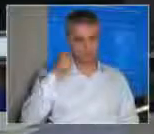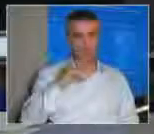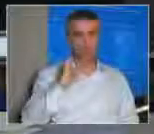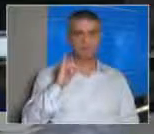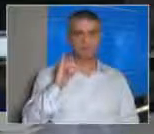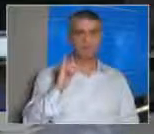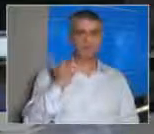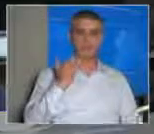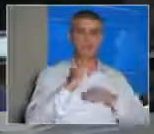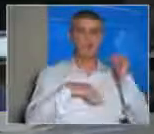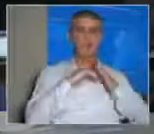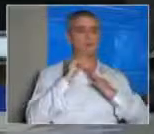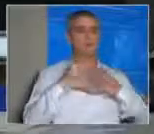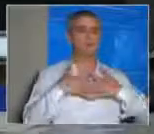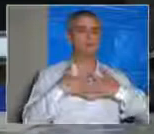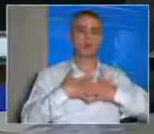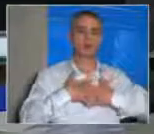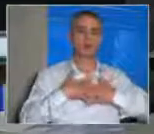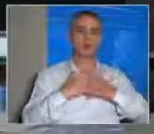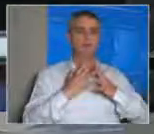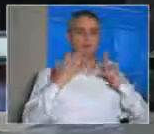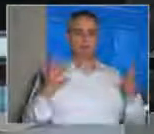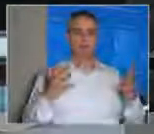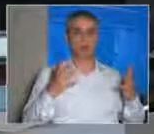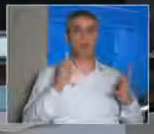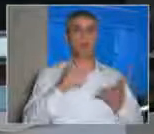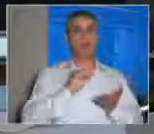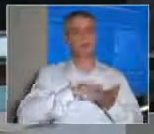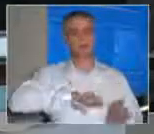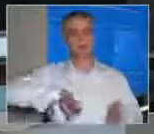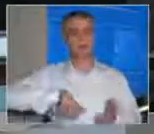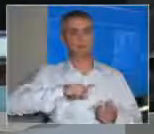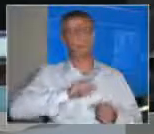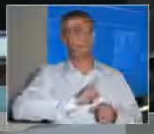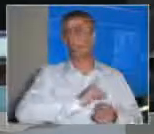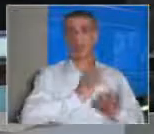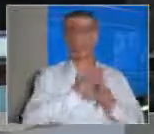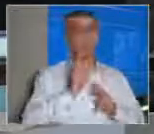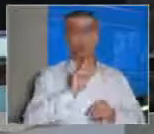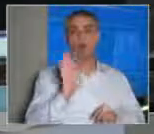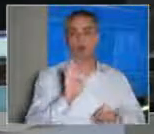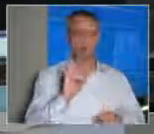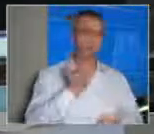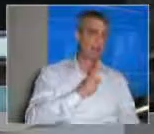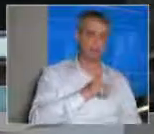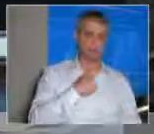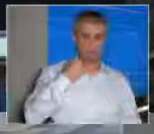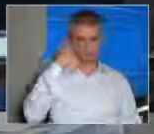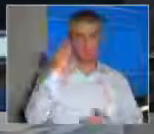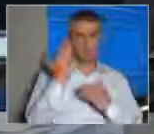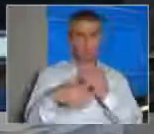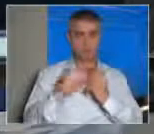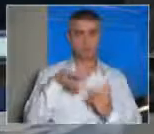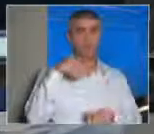כן נכון לבניית קואליציה גדולה, כן לשים בצד רגע תעלה, רק לא ביבי, כן ביבי. אני יודעת שבסופו של דבר מי